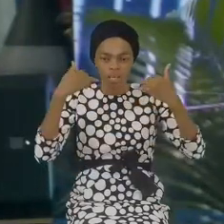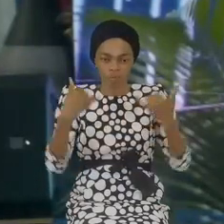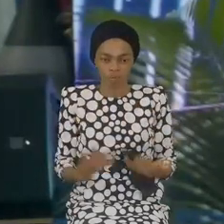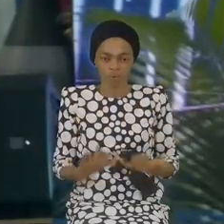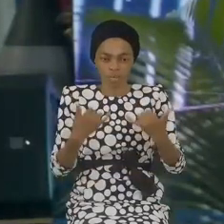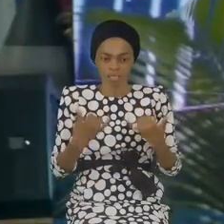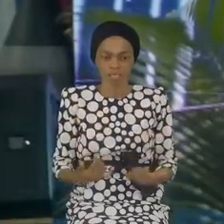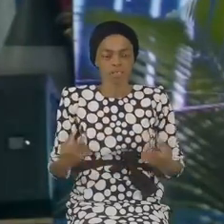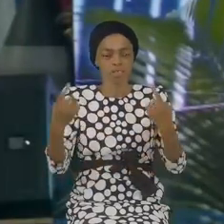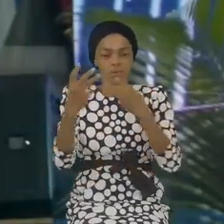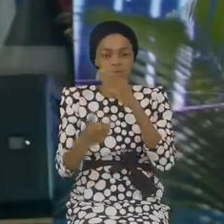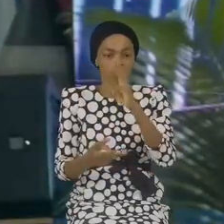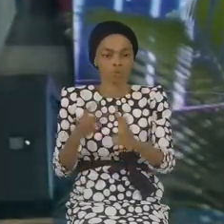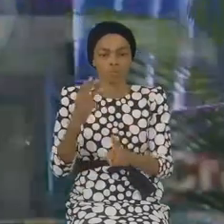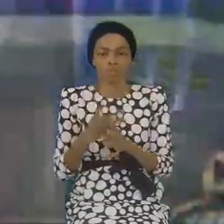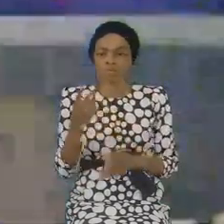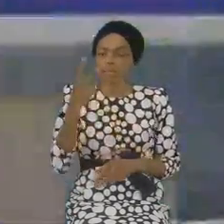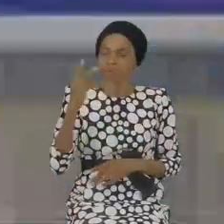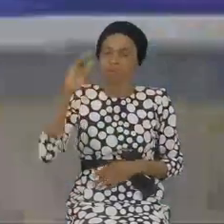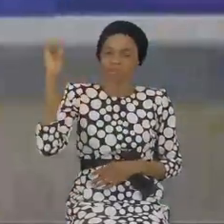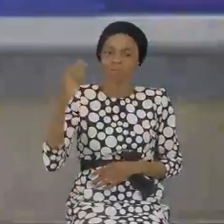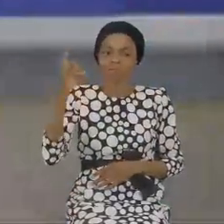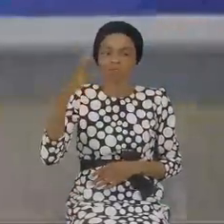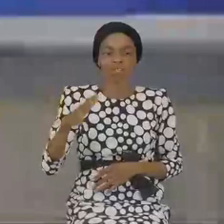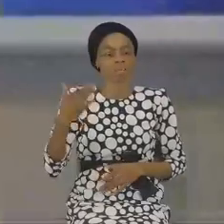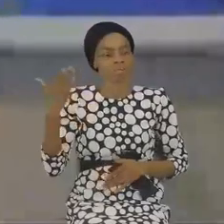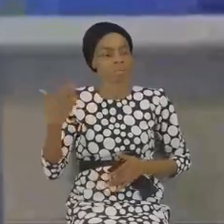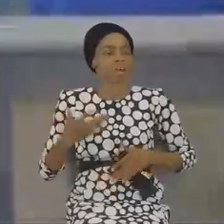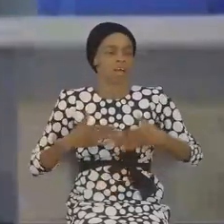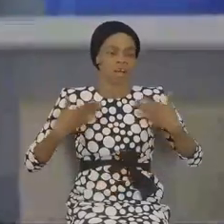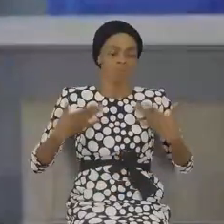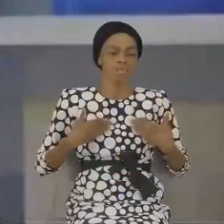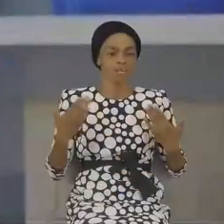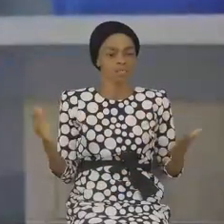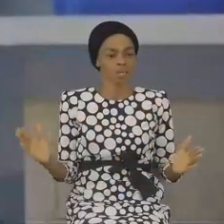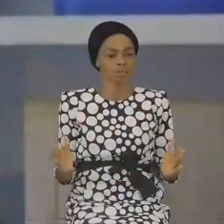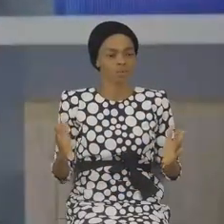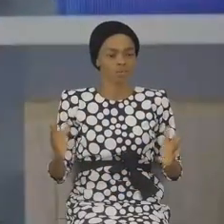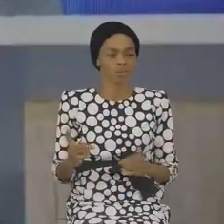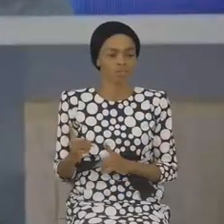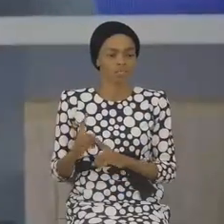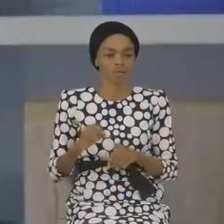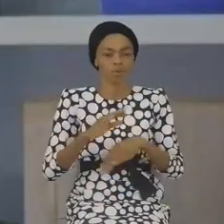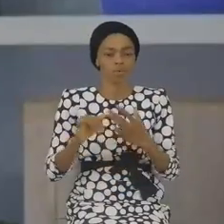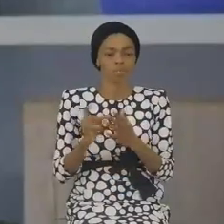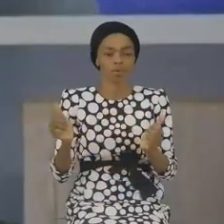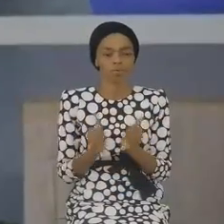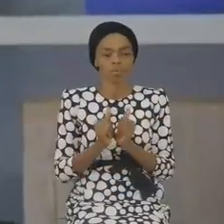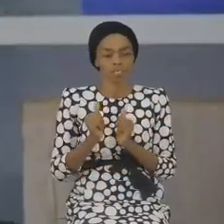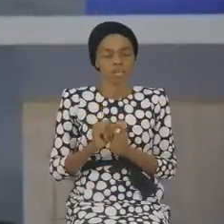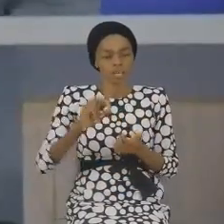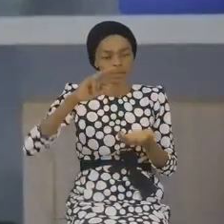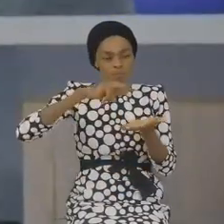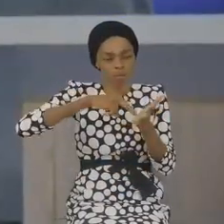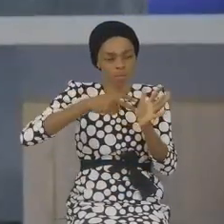Lorsqu'il eut vu la gloire de Dieu, il s'en réjouit et les exhorta tous à rester d'un cœur ferme, attaché